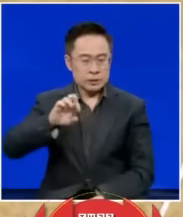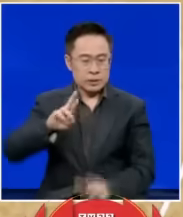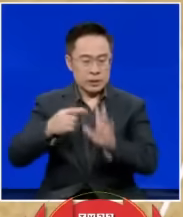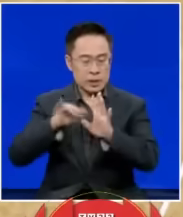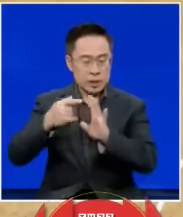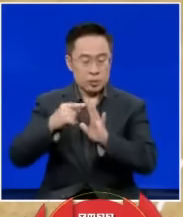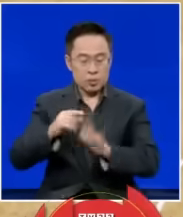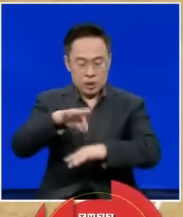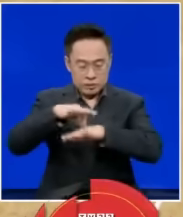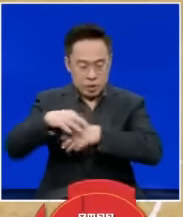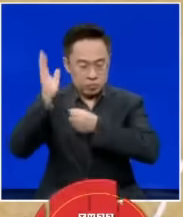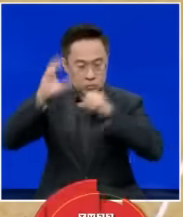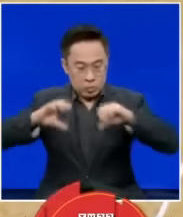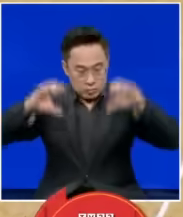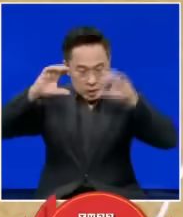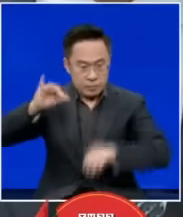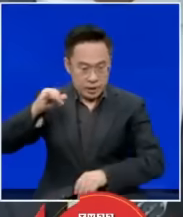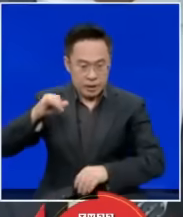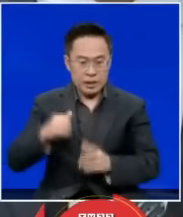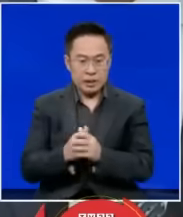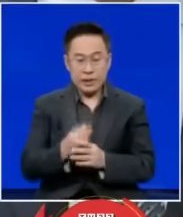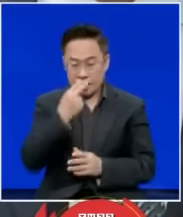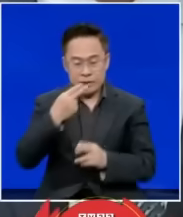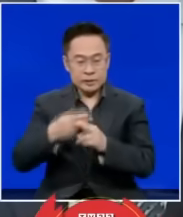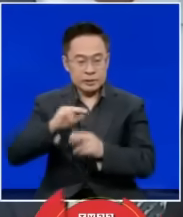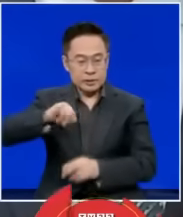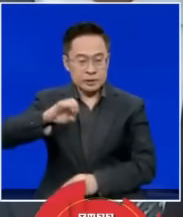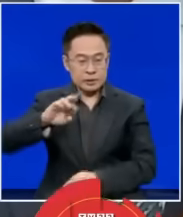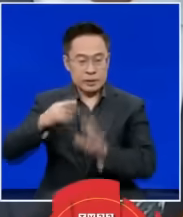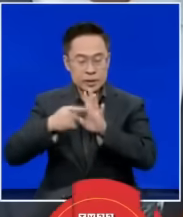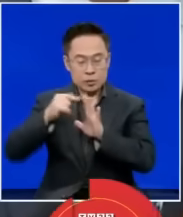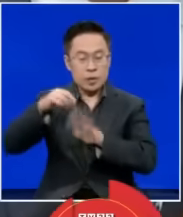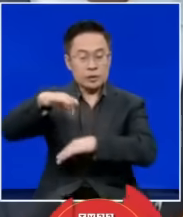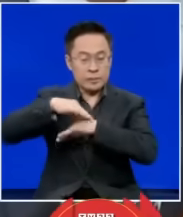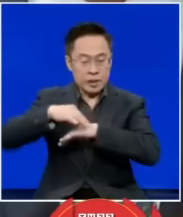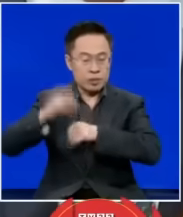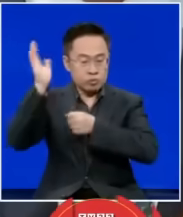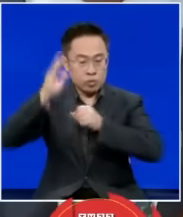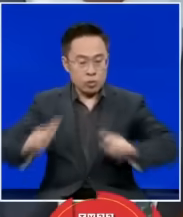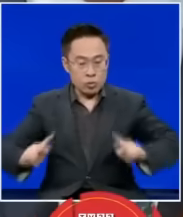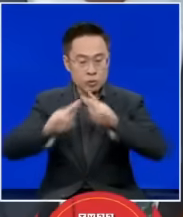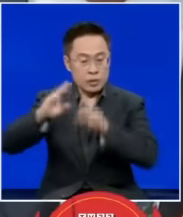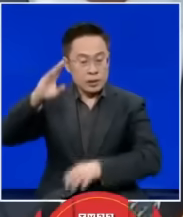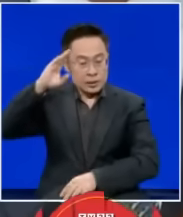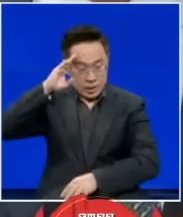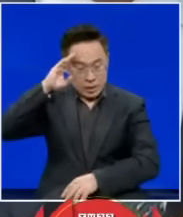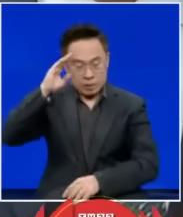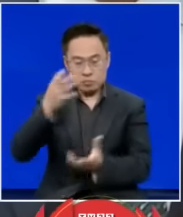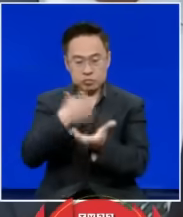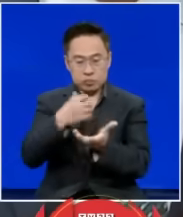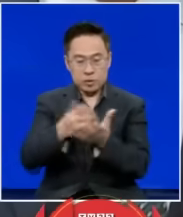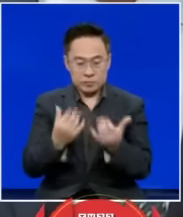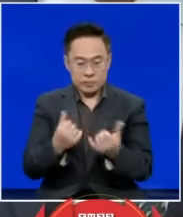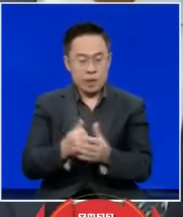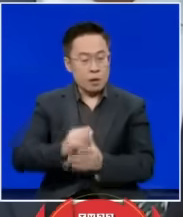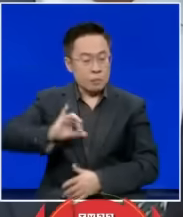งทรัพย์ฮะก็คืออาจจะมีชื่อเพราะว่าแกไปโฆษกกระทรวงกลาโหมในฐานะทางการเมืองเนี่ยนะท่านอา